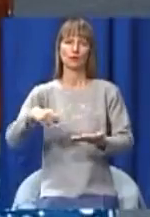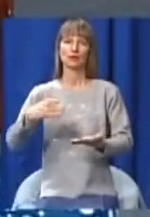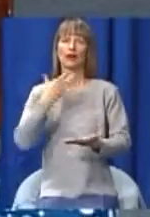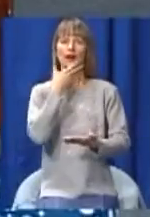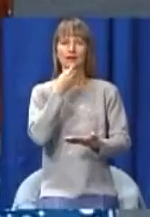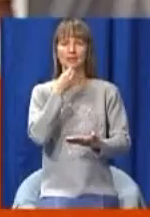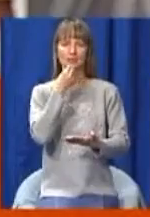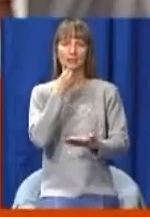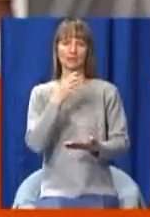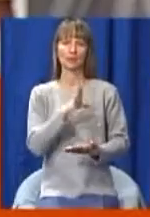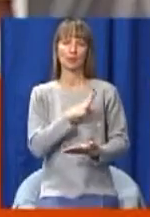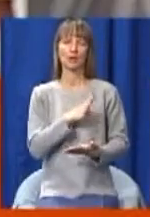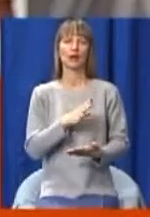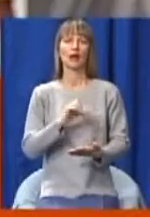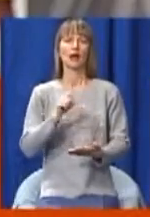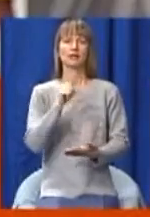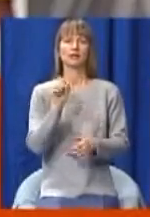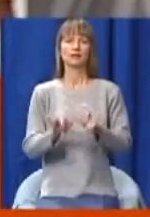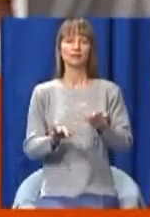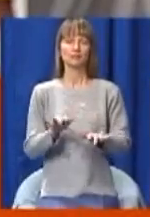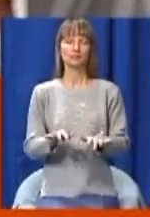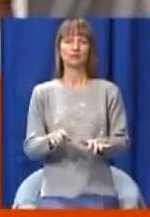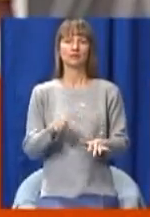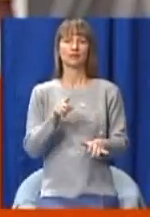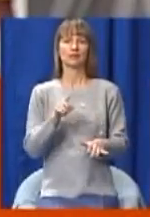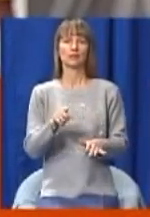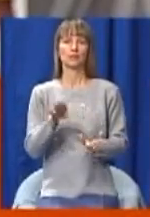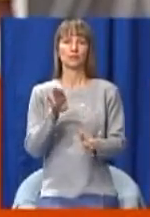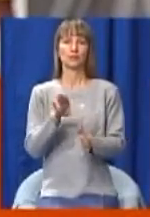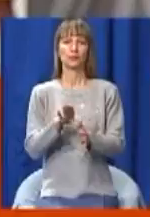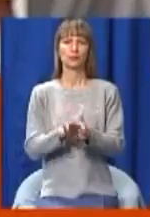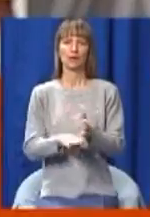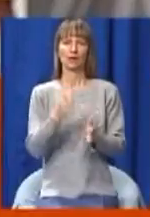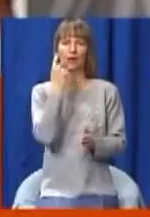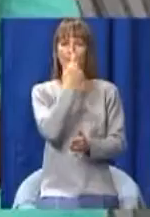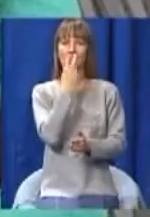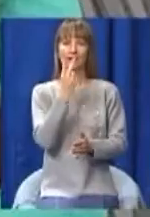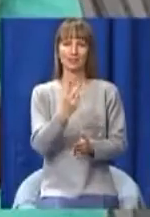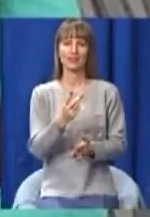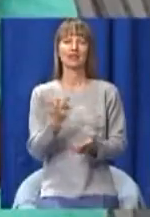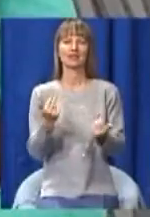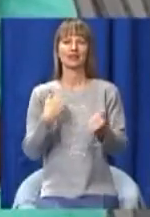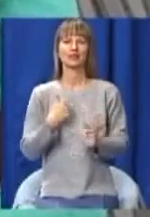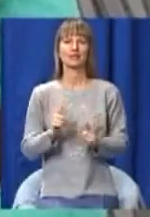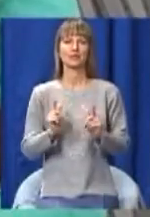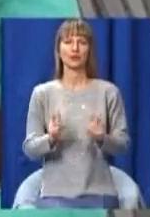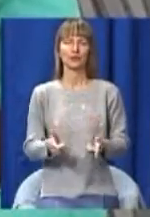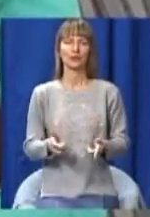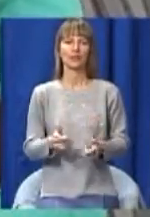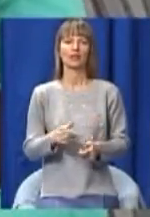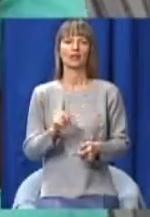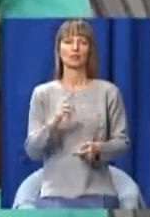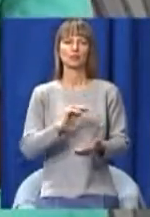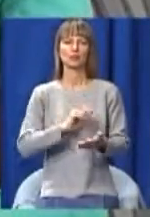гарно, щоб він став. А за комп'ютером ти ухудшаєш зріння. Це я з тобою згодна, звичайно, так,